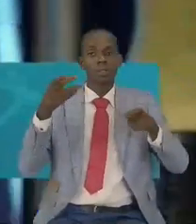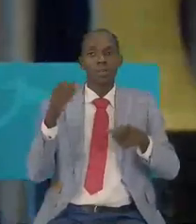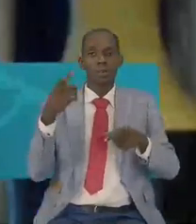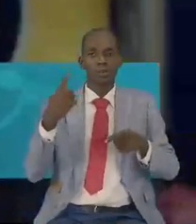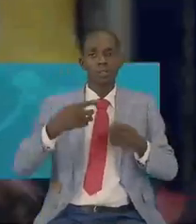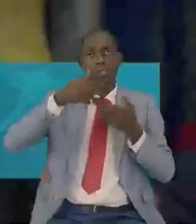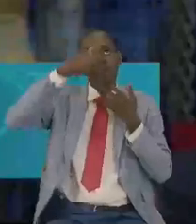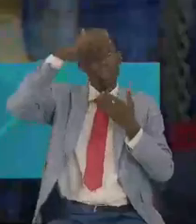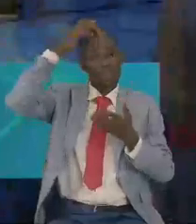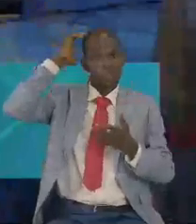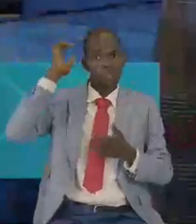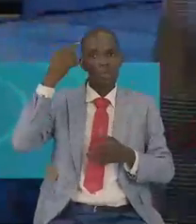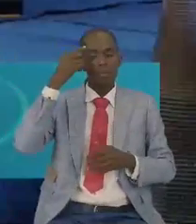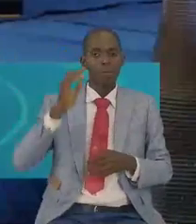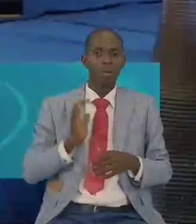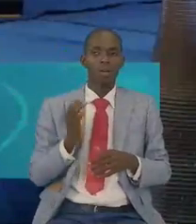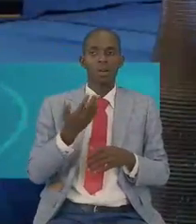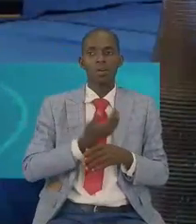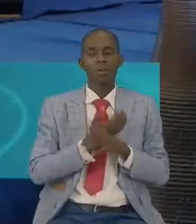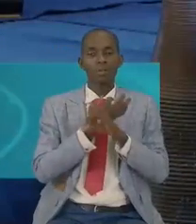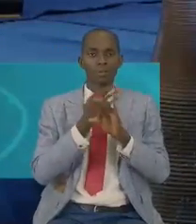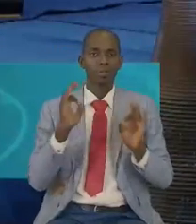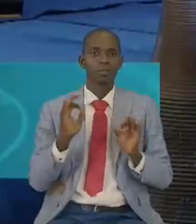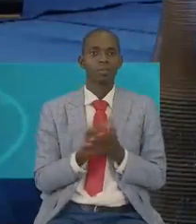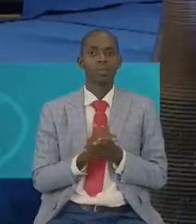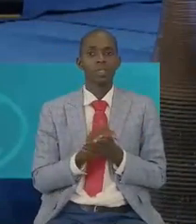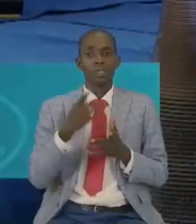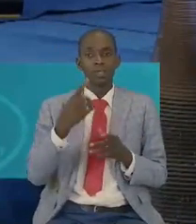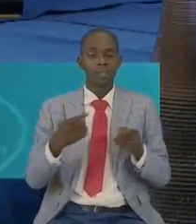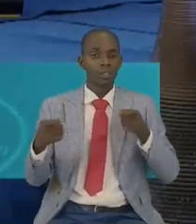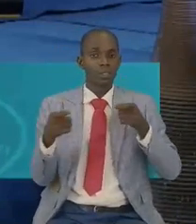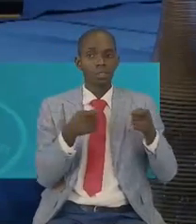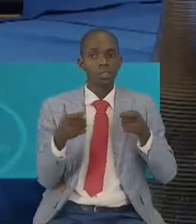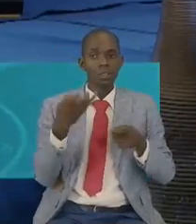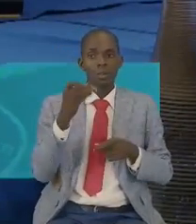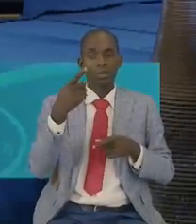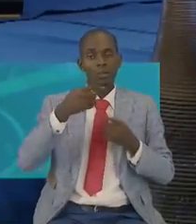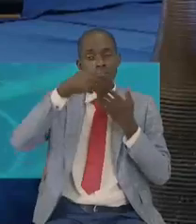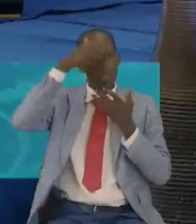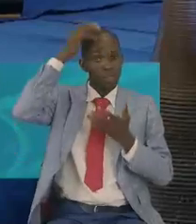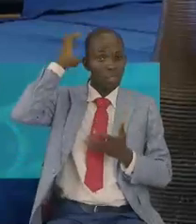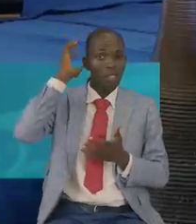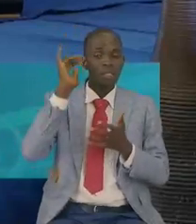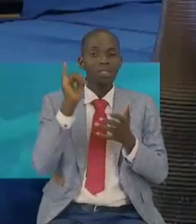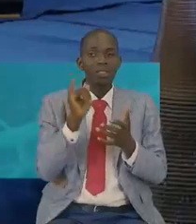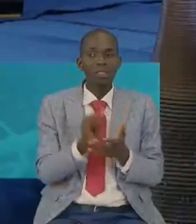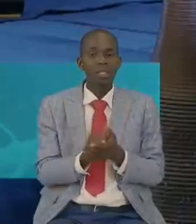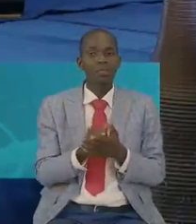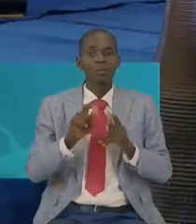pour notre libération. Le règne du lion, cela veut dire que